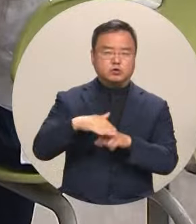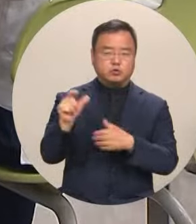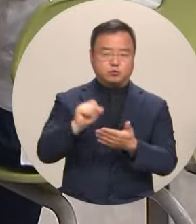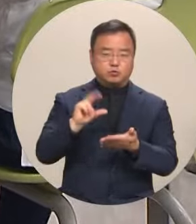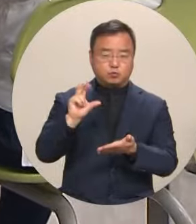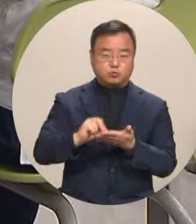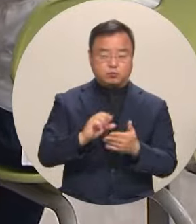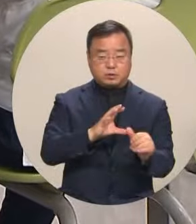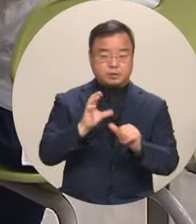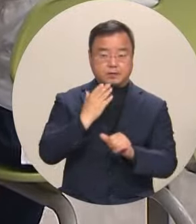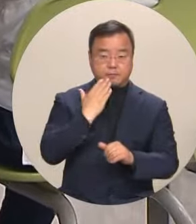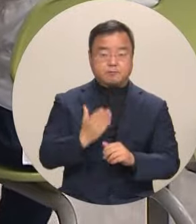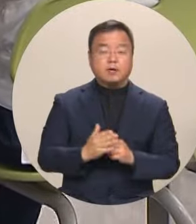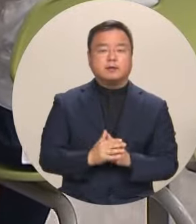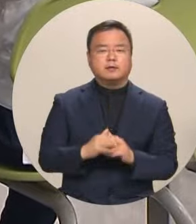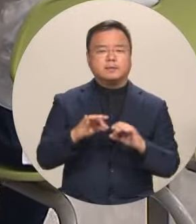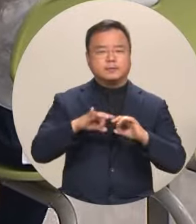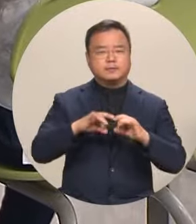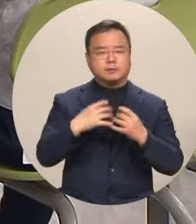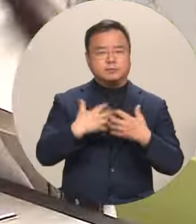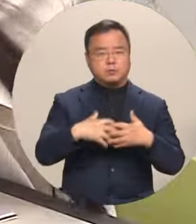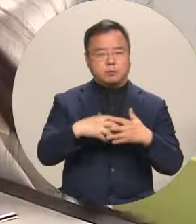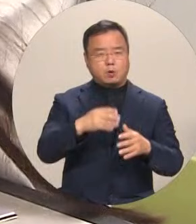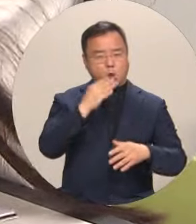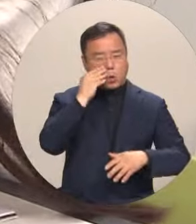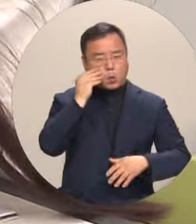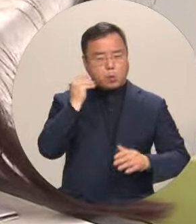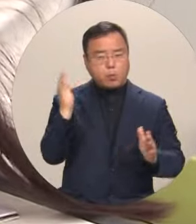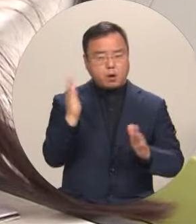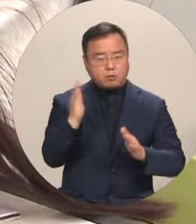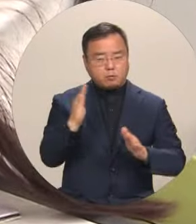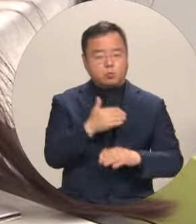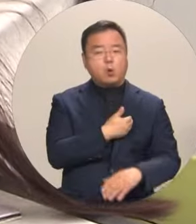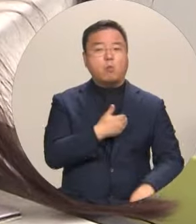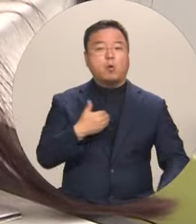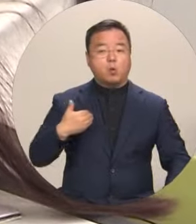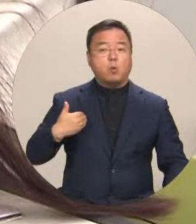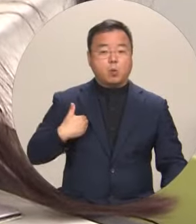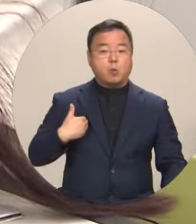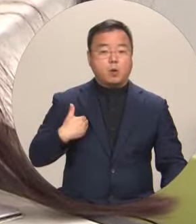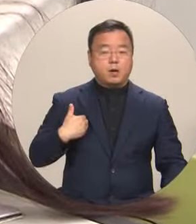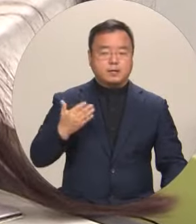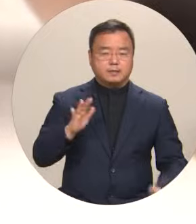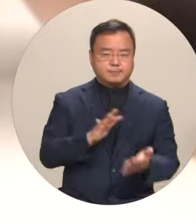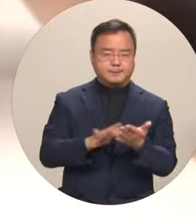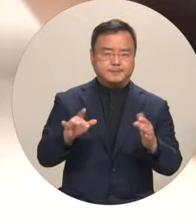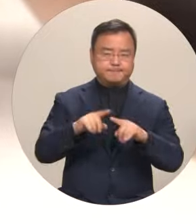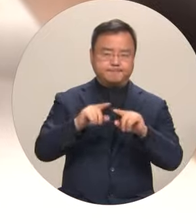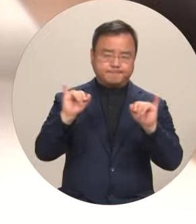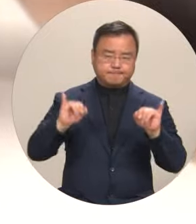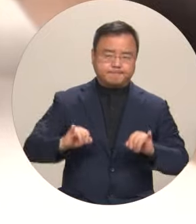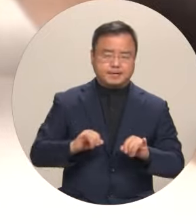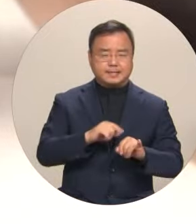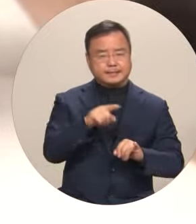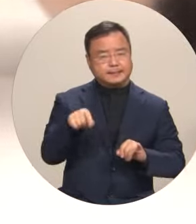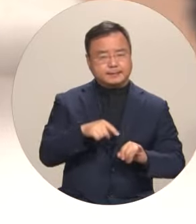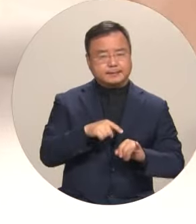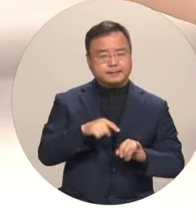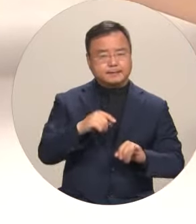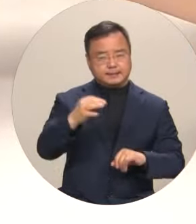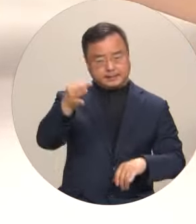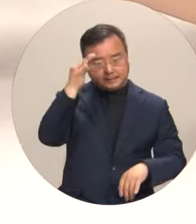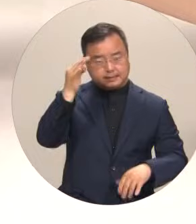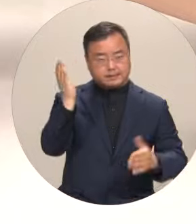디지털 기계에 익숙한 학생들의 만족도는 대체로 높았지만 태블릿 PC 성능 따라 학습이 중단되는 건